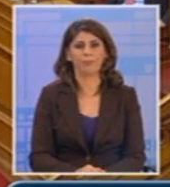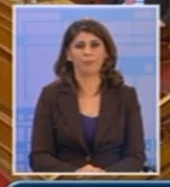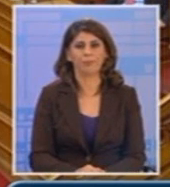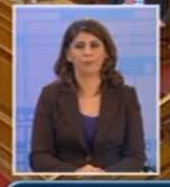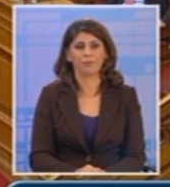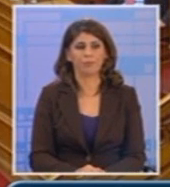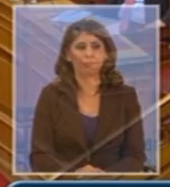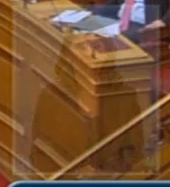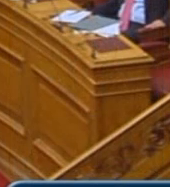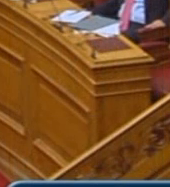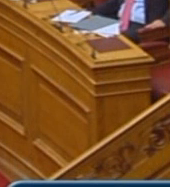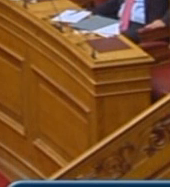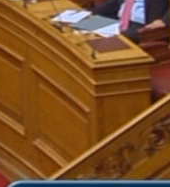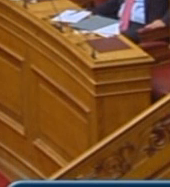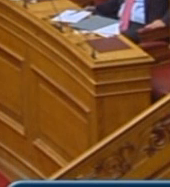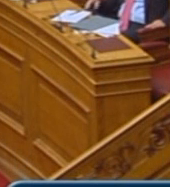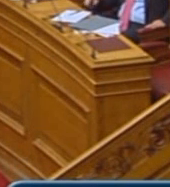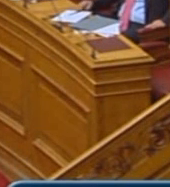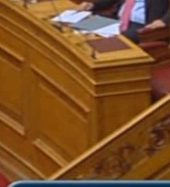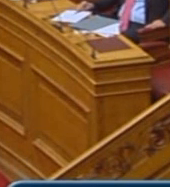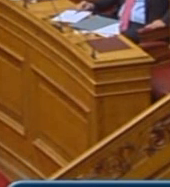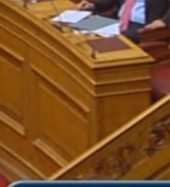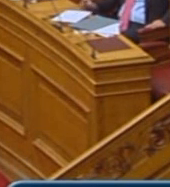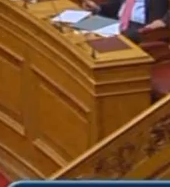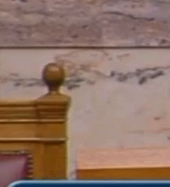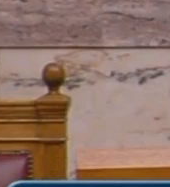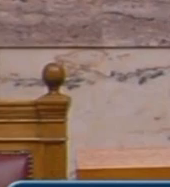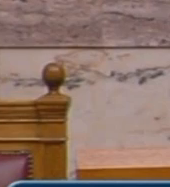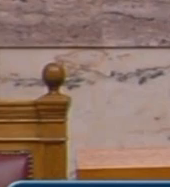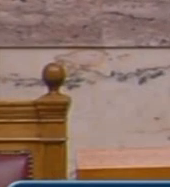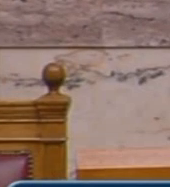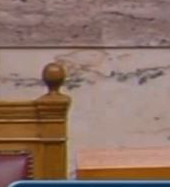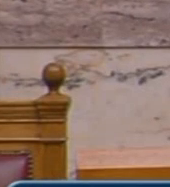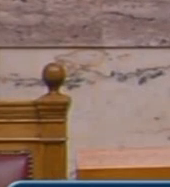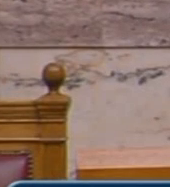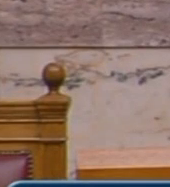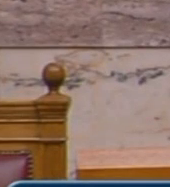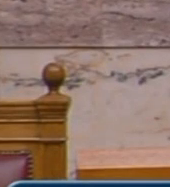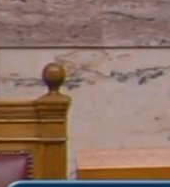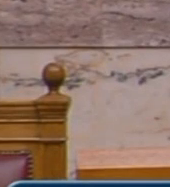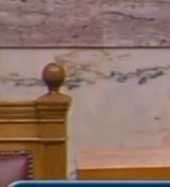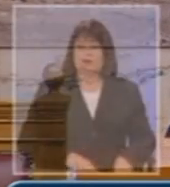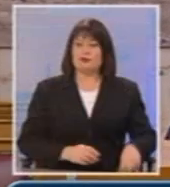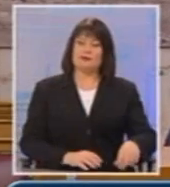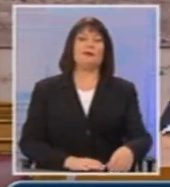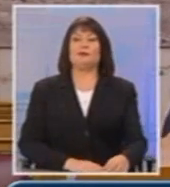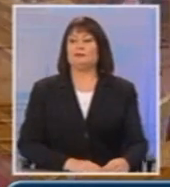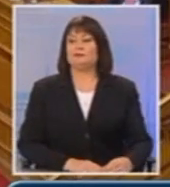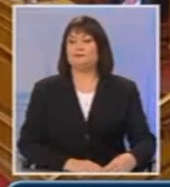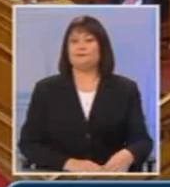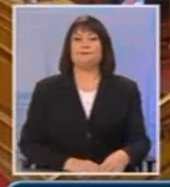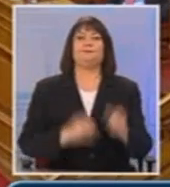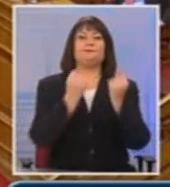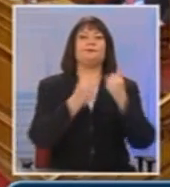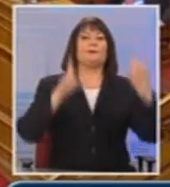Το λόγο έχει ο κύριος Δημήτρης Ανδρουλάκης, Γενικός Εισηγητής των Ανεξάρτητων Δημοκρατικών Βουλευτών.